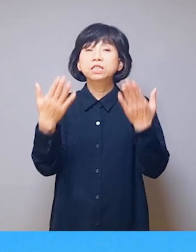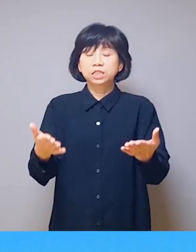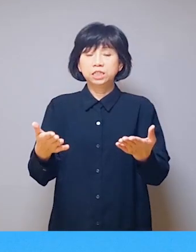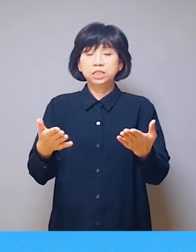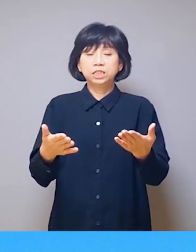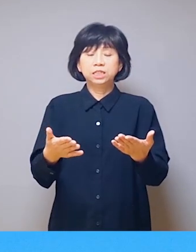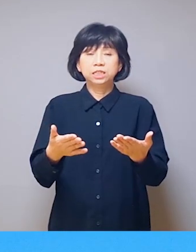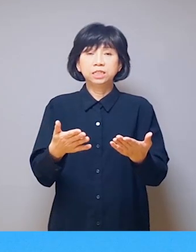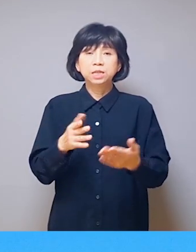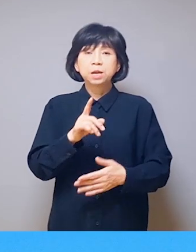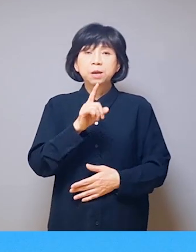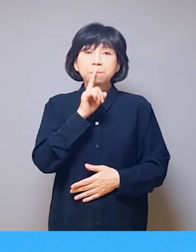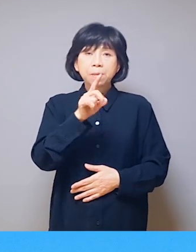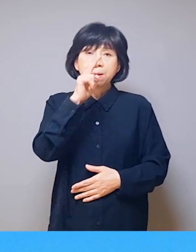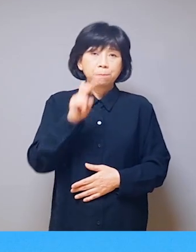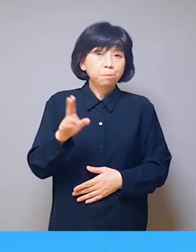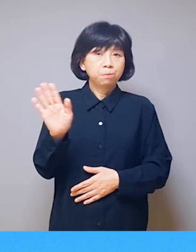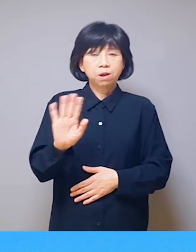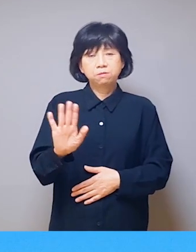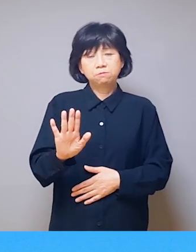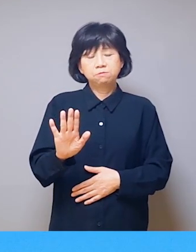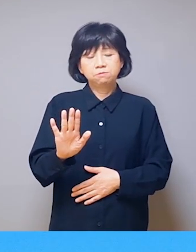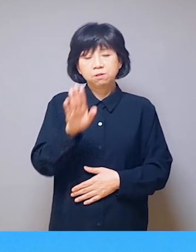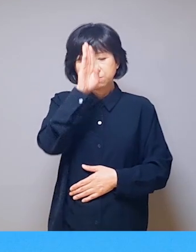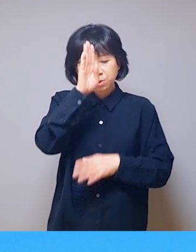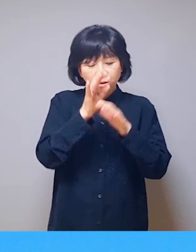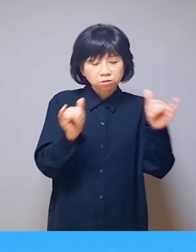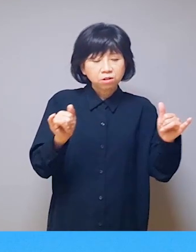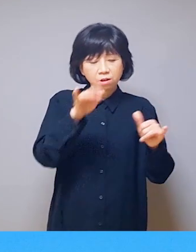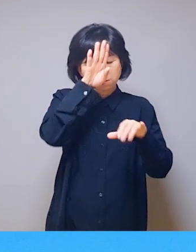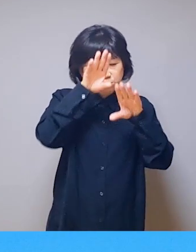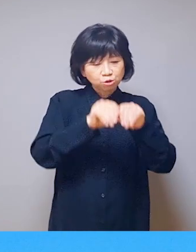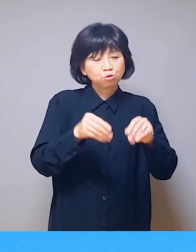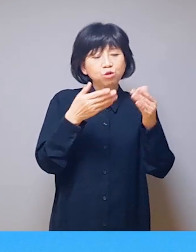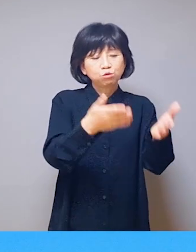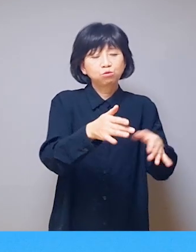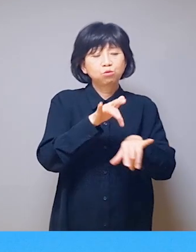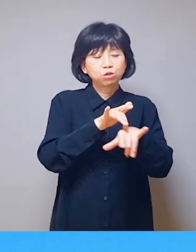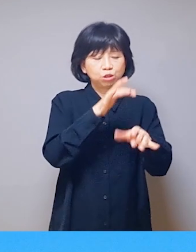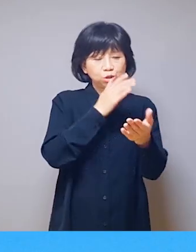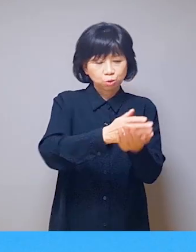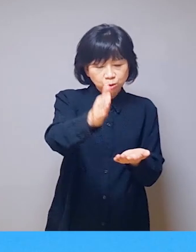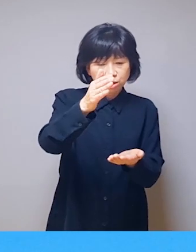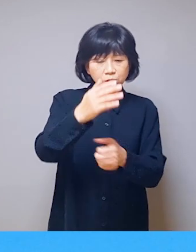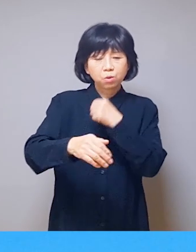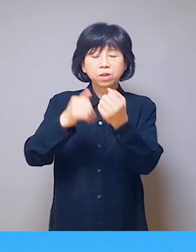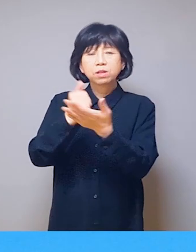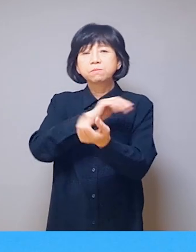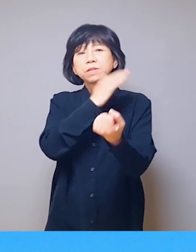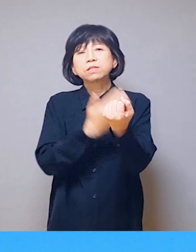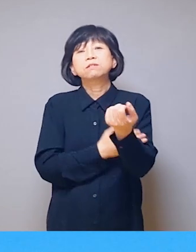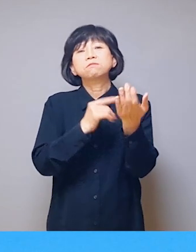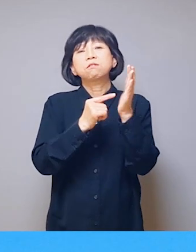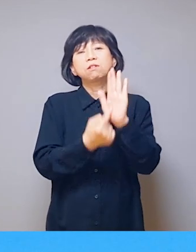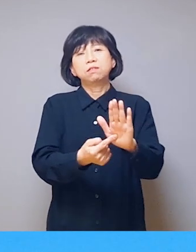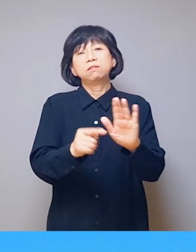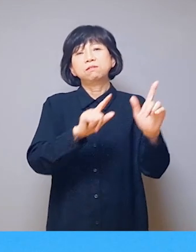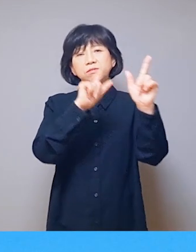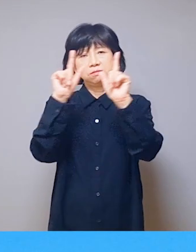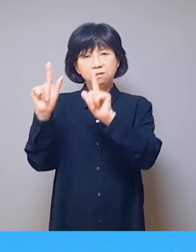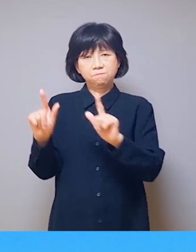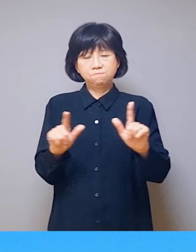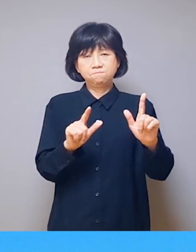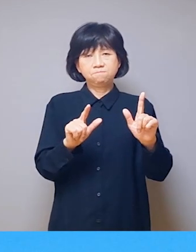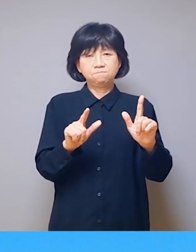단지 말로만 이루어진 것이 아니에요. 병든 자를 치유하고 귀신을 쫓아내며 하나님의 능력을 나타내는 삶입니다.